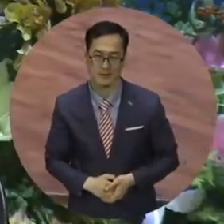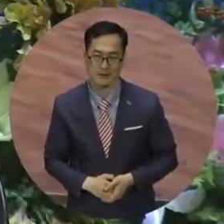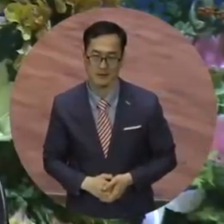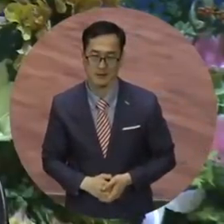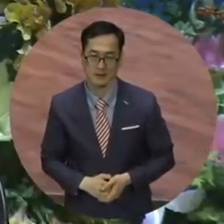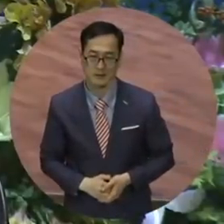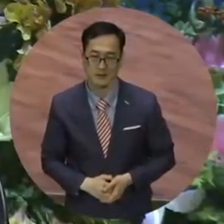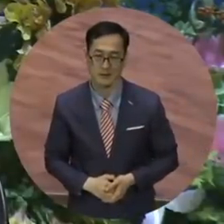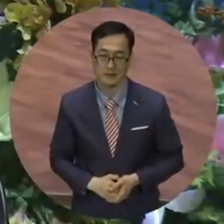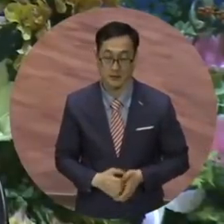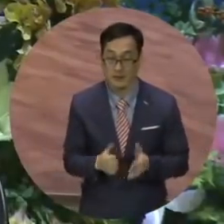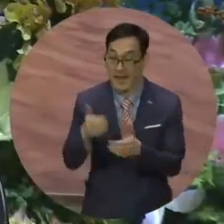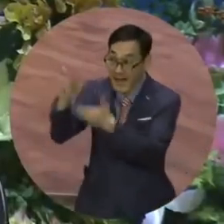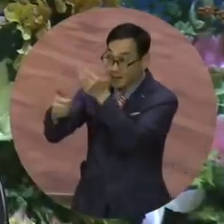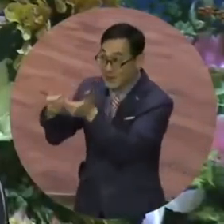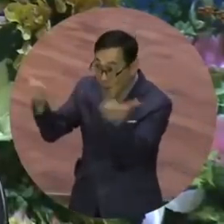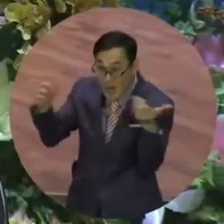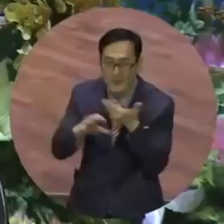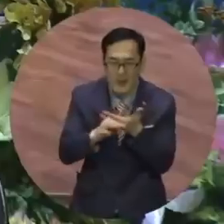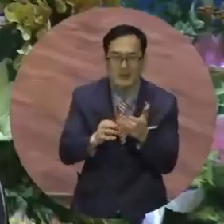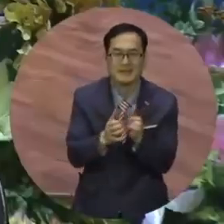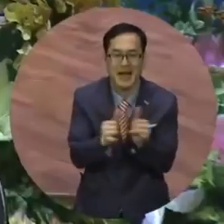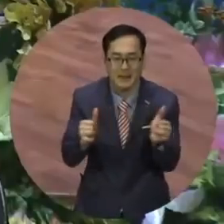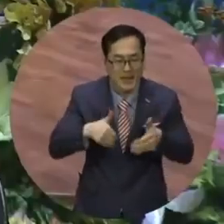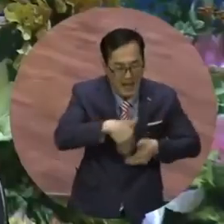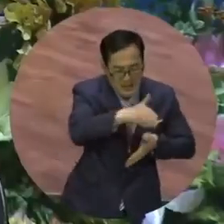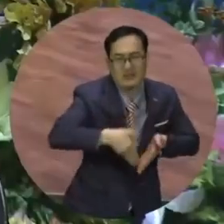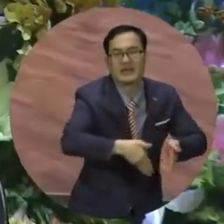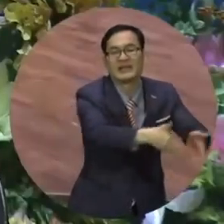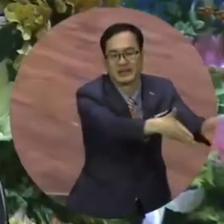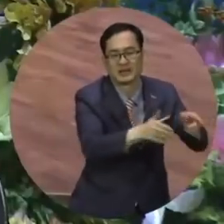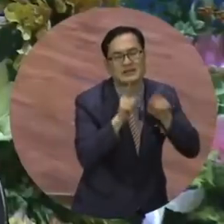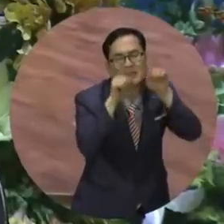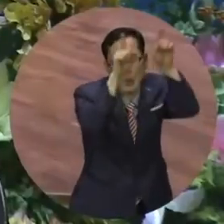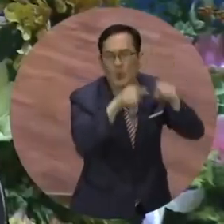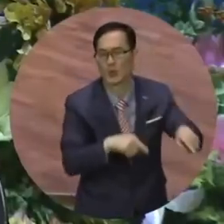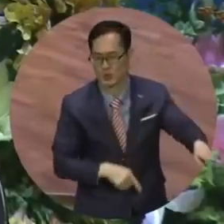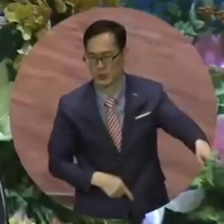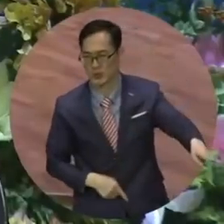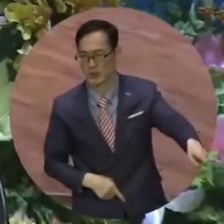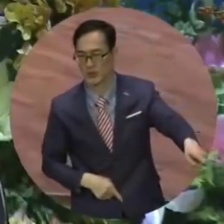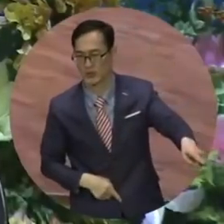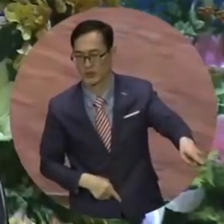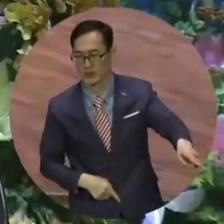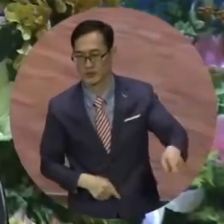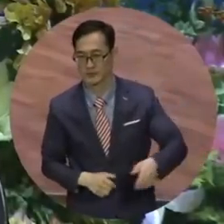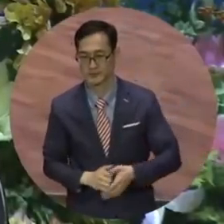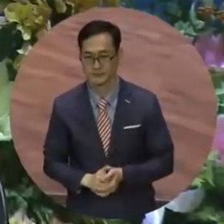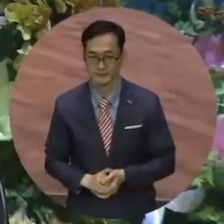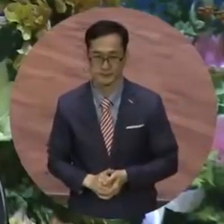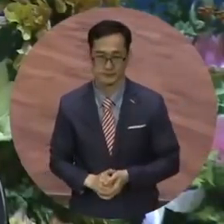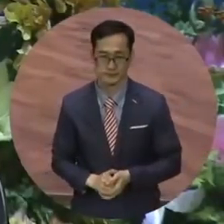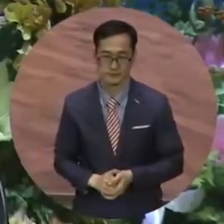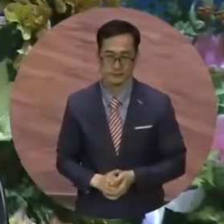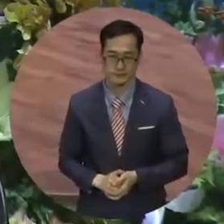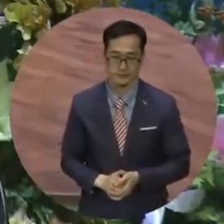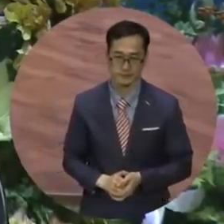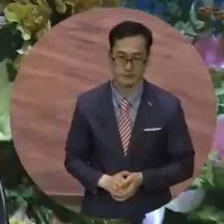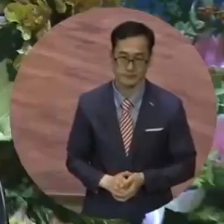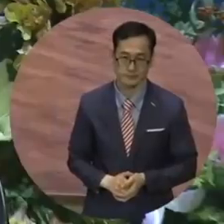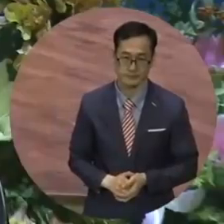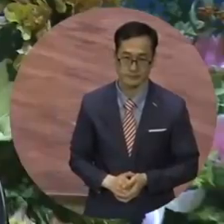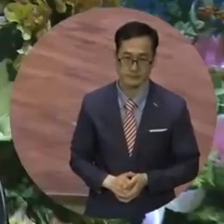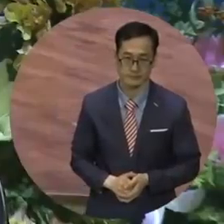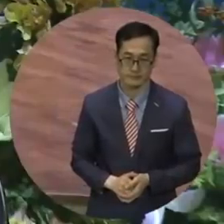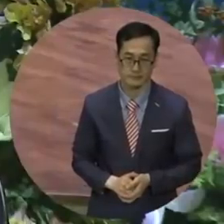운명이. 가만히 태어나서 그냥 가만히 뭐 성공을 했든 실패했든 어떤 삶을 살았든 가만히